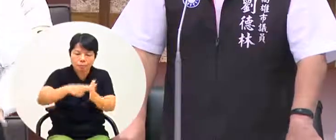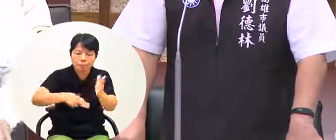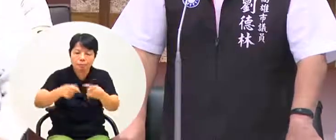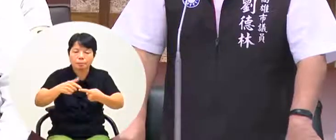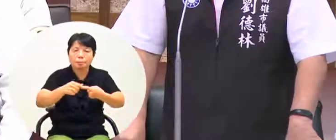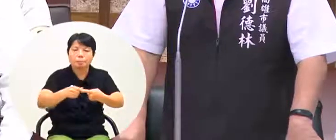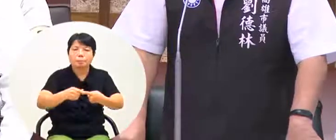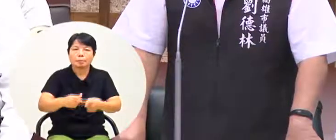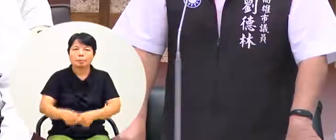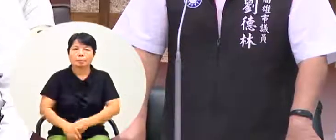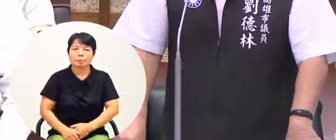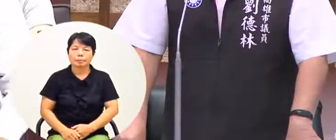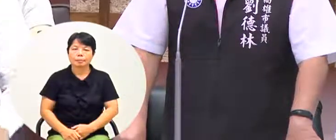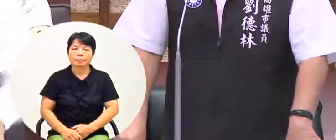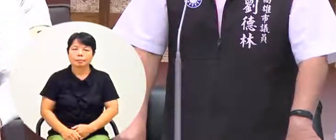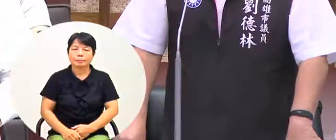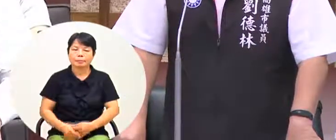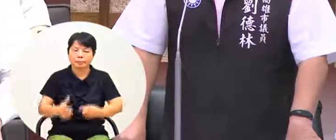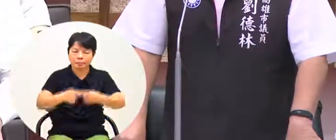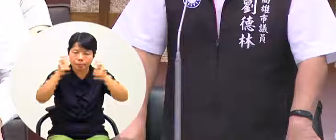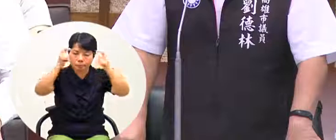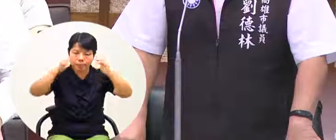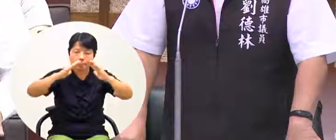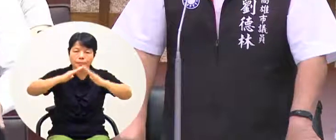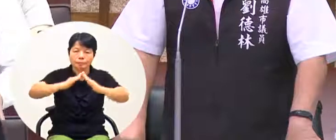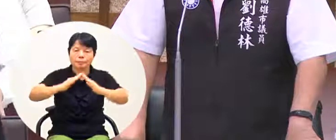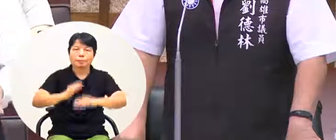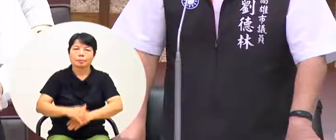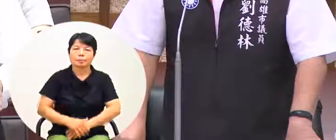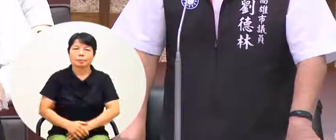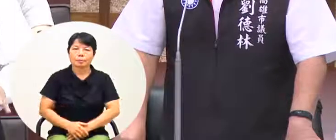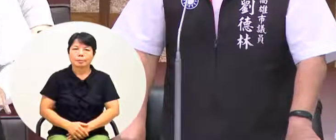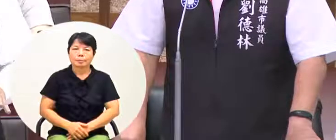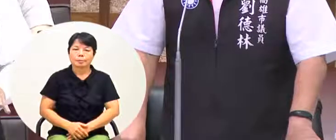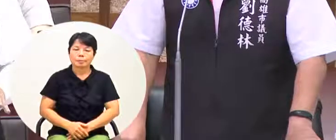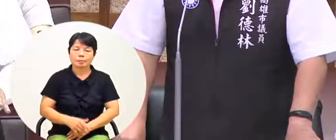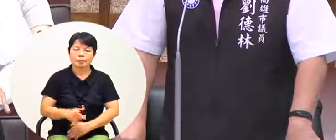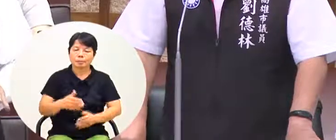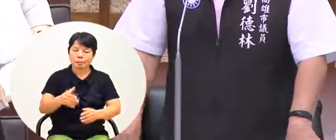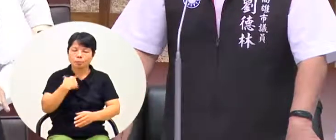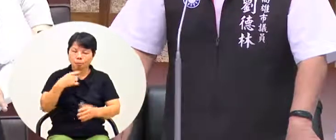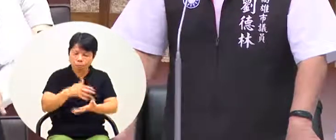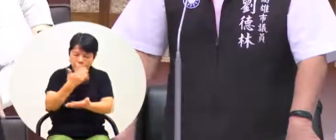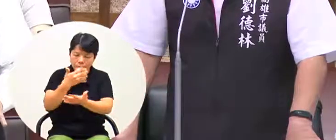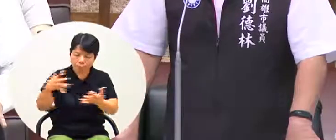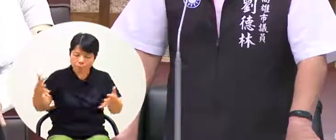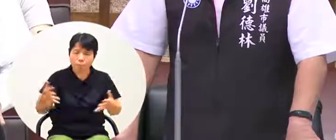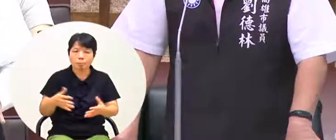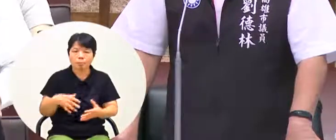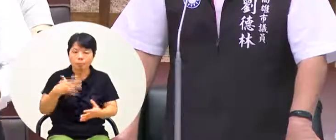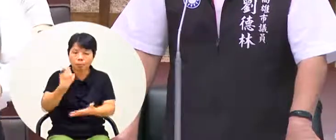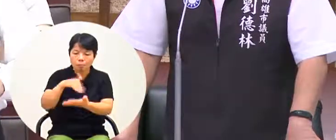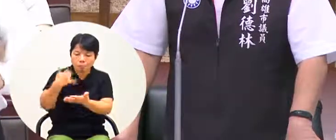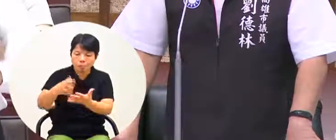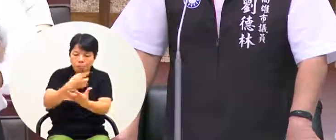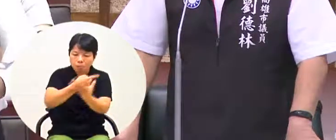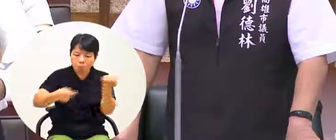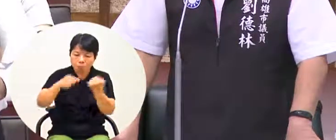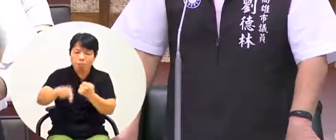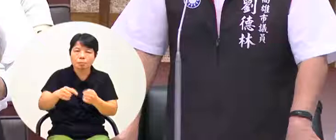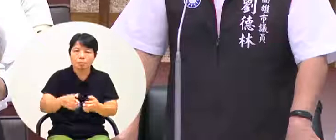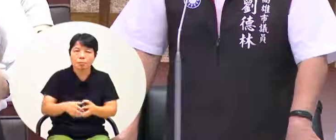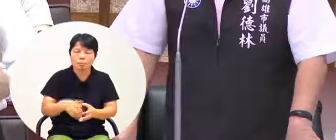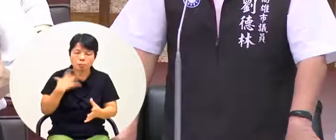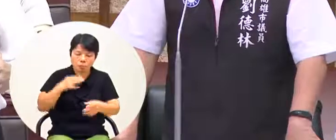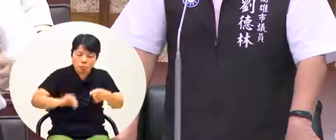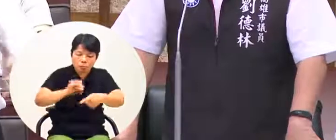在高雄厝的部分，那我们统计的结果，如果是托天厝的部分，在建蔽率的部分我们有统计